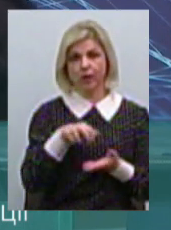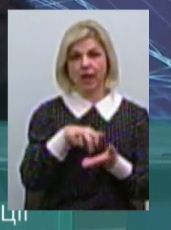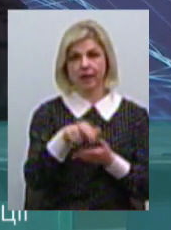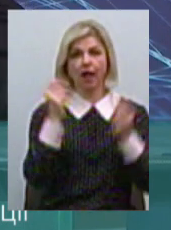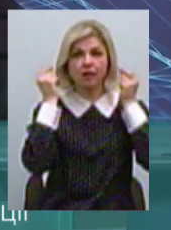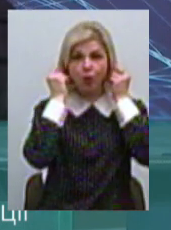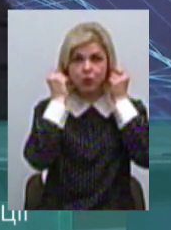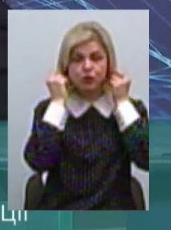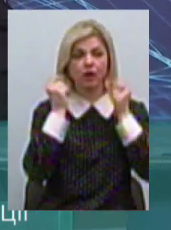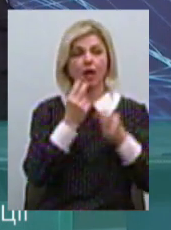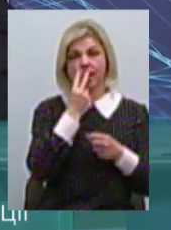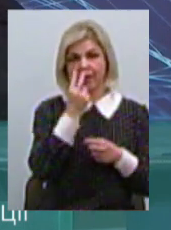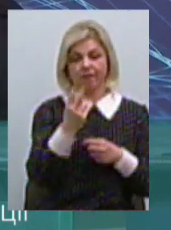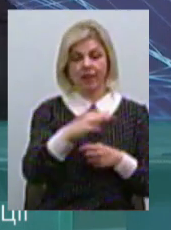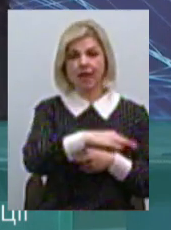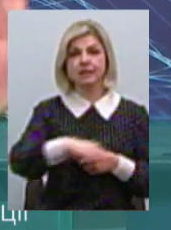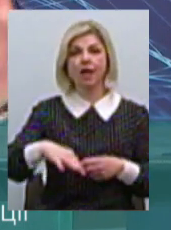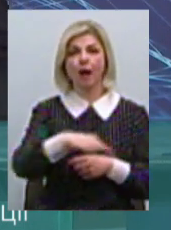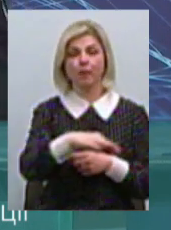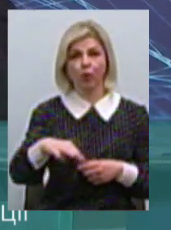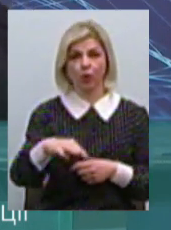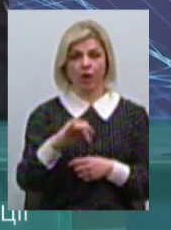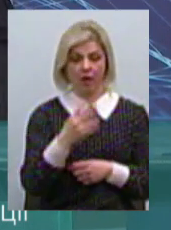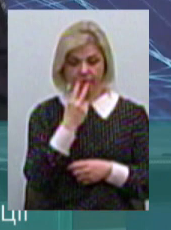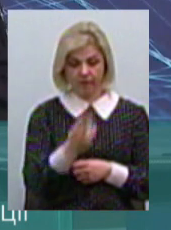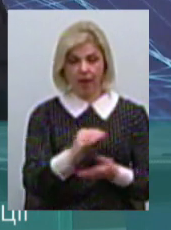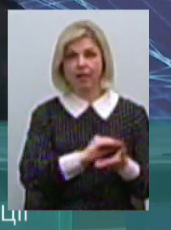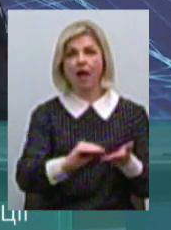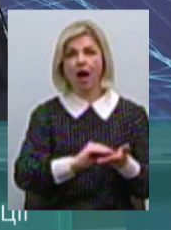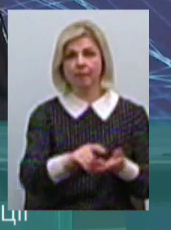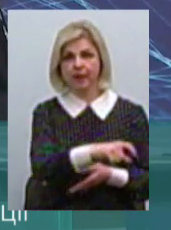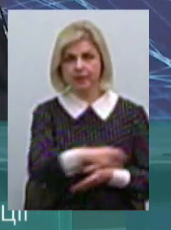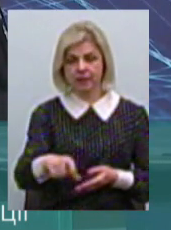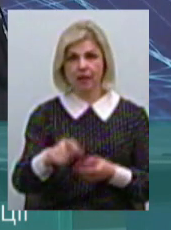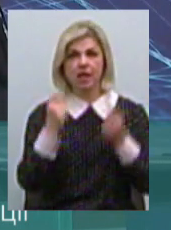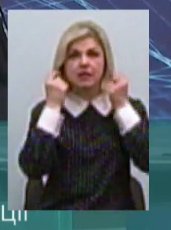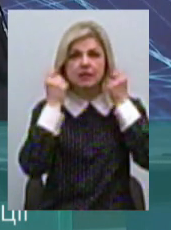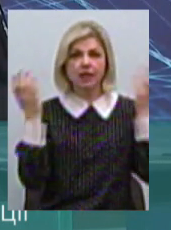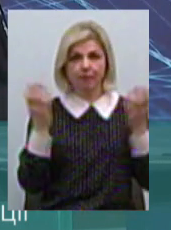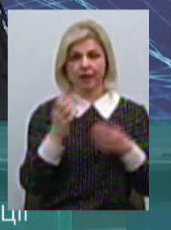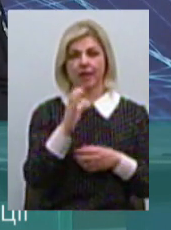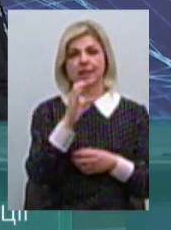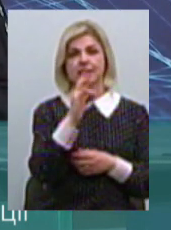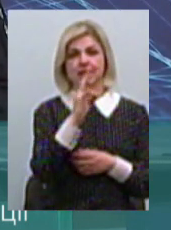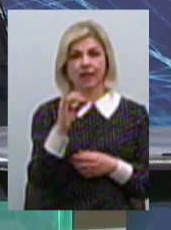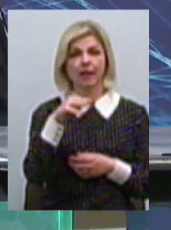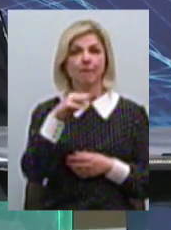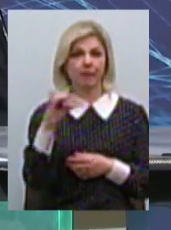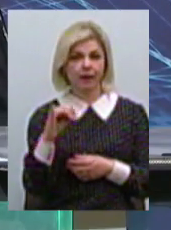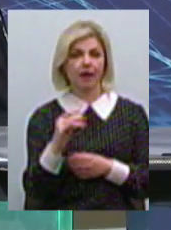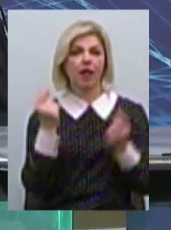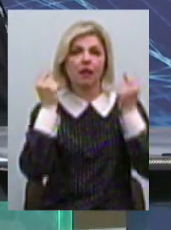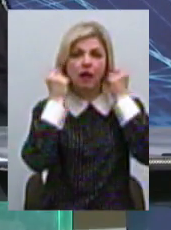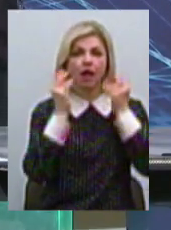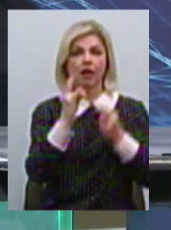вона дивиться на зебру, і вона побачить перед надпис такий, що «Зніми наушники». Будь обачний, зніми